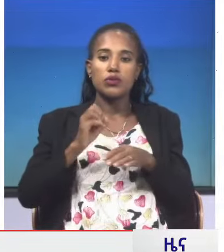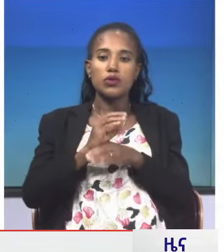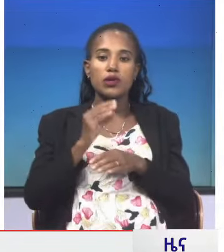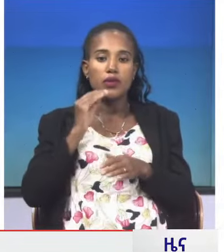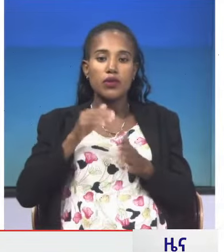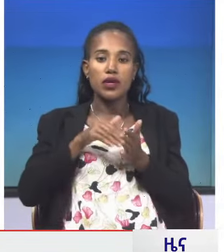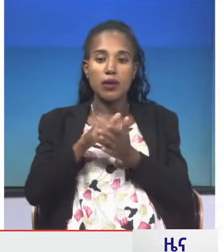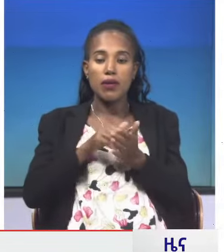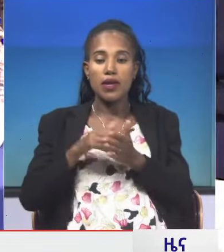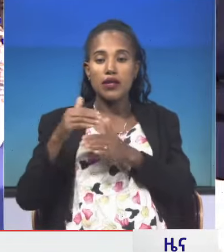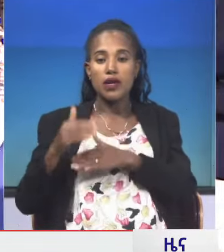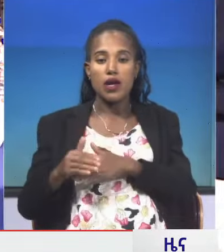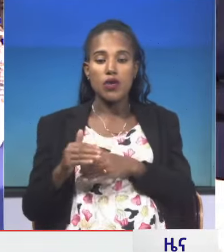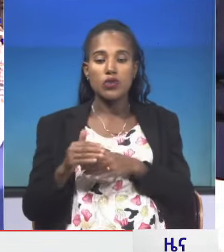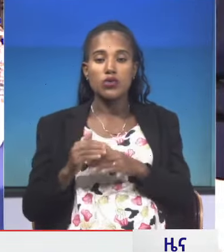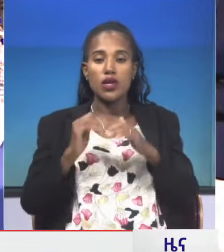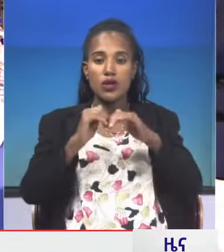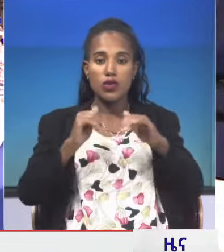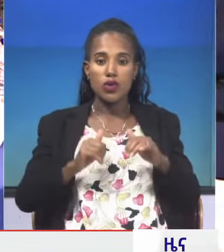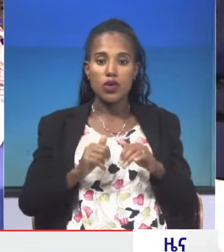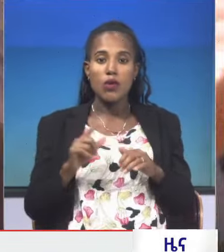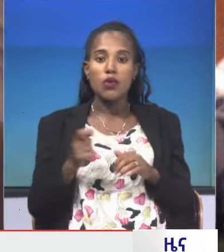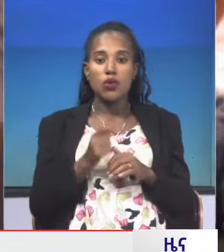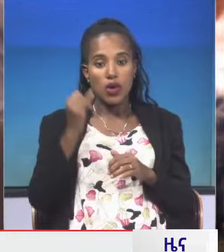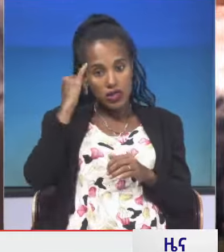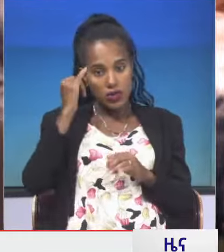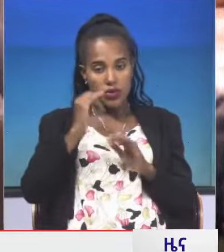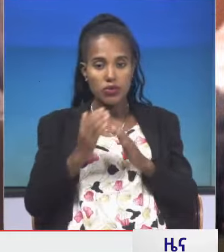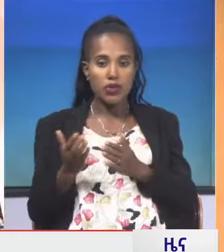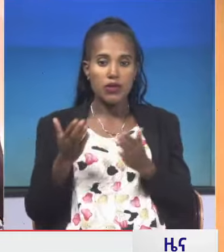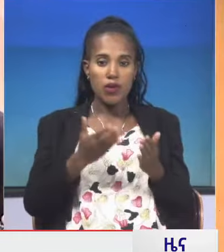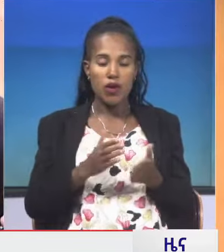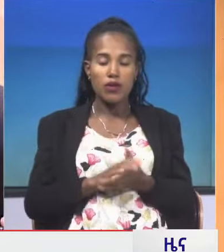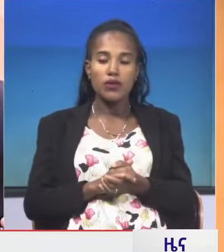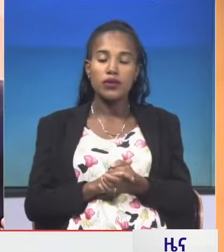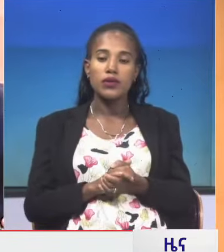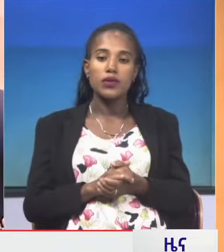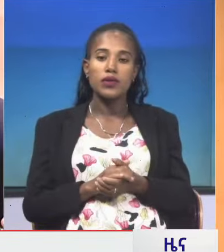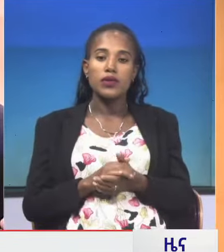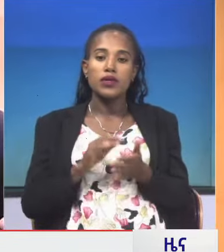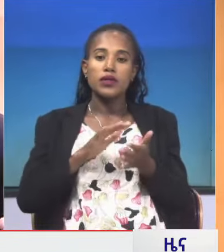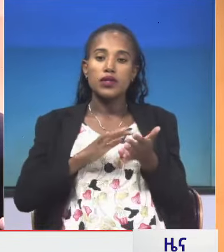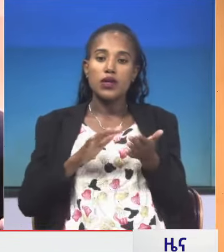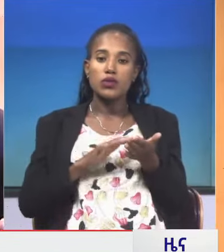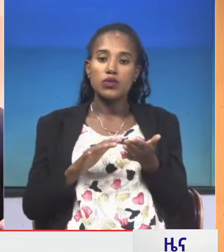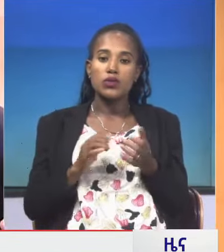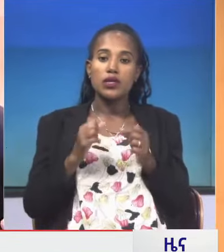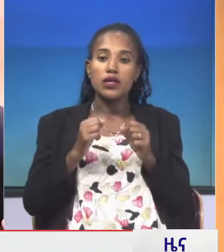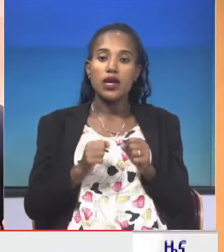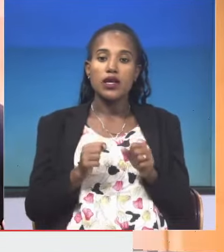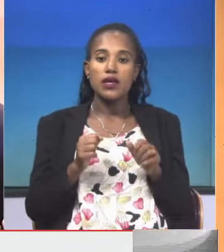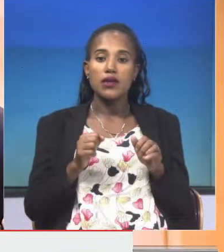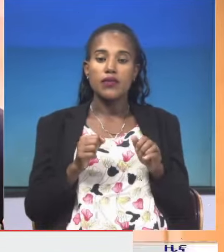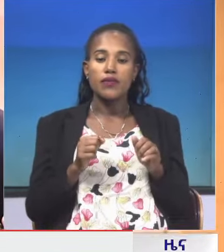ቤቱ ደካማና ጠንካራ ጎኖች ተለይተው የቢሆኑ ሐሳቦችም ቀርበውበታል። የጥናቱ ግኝት በጥንካሬ